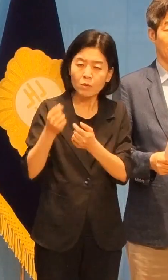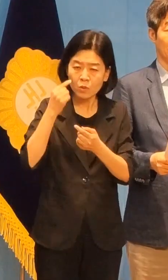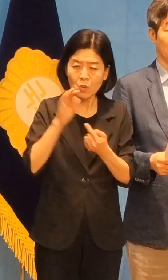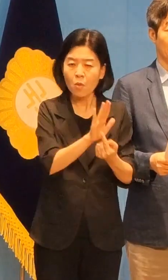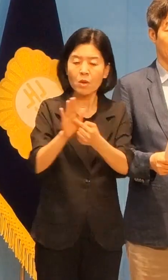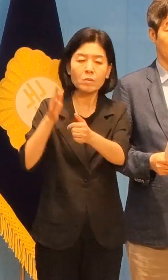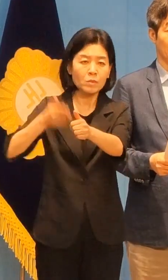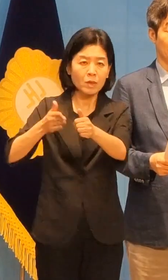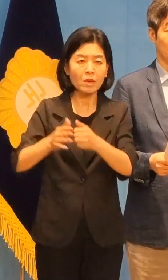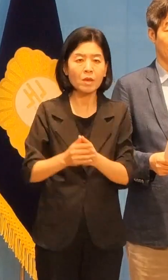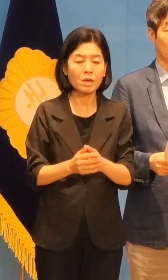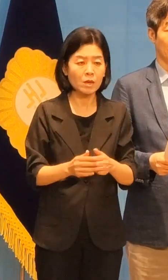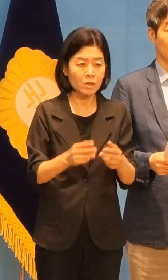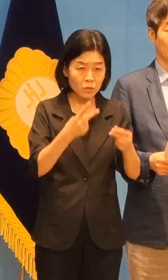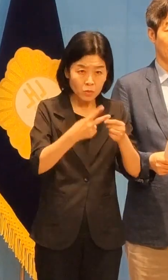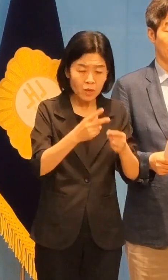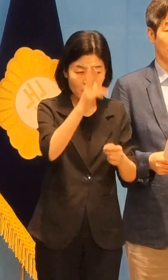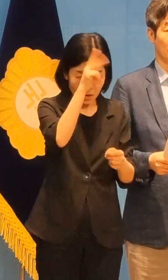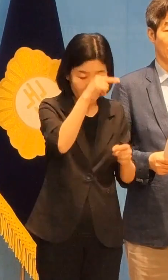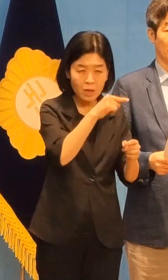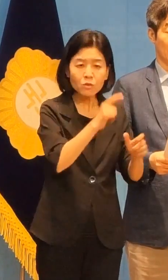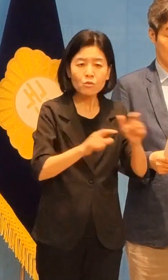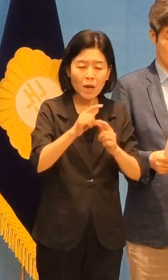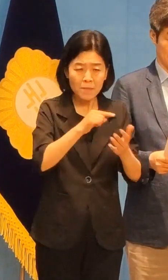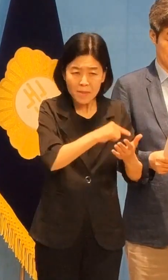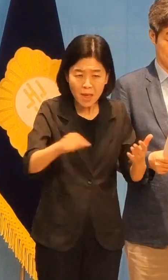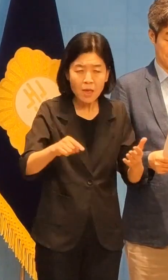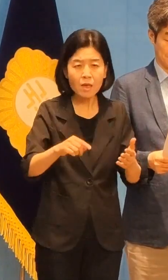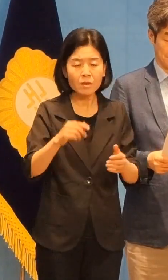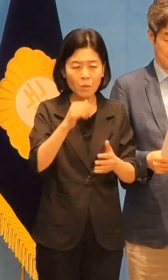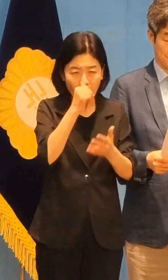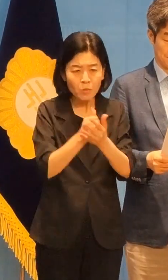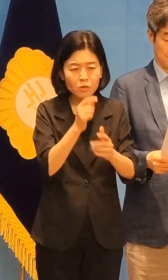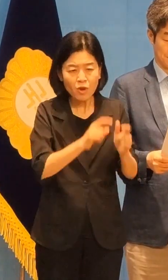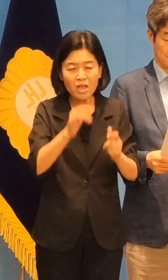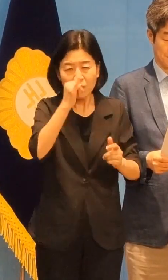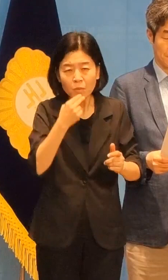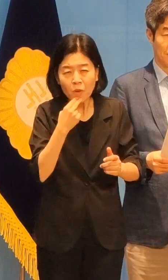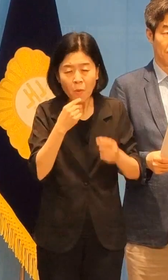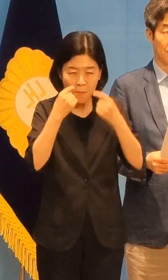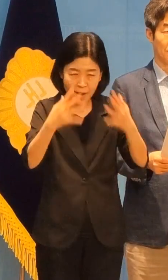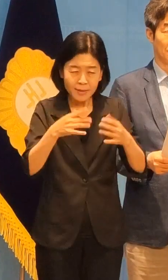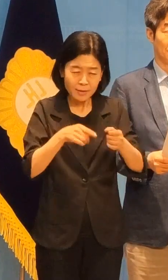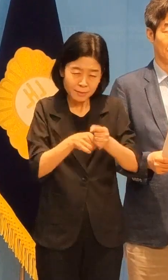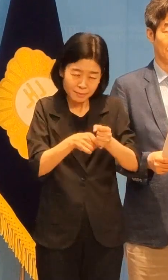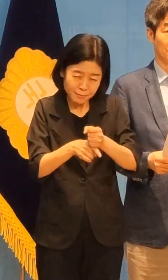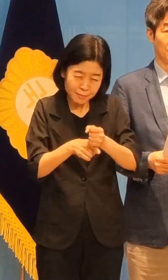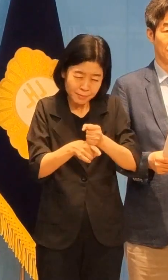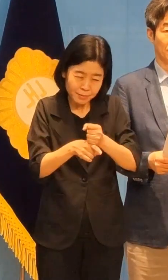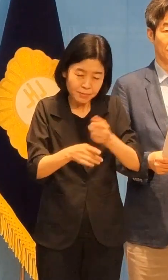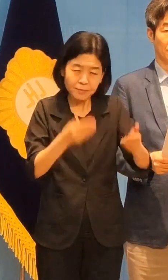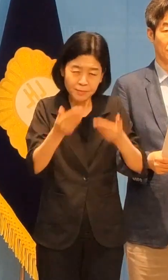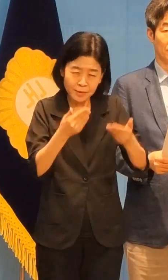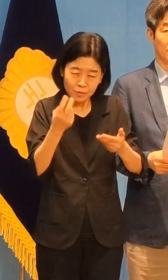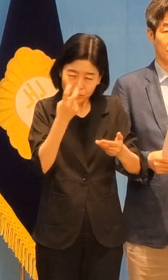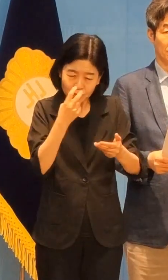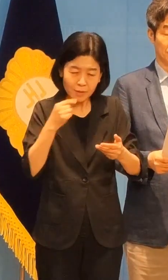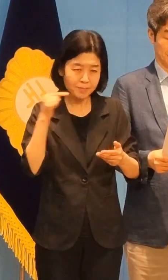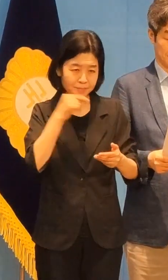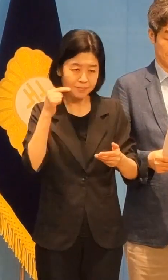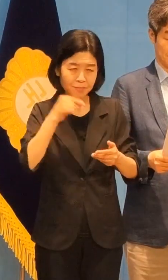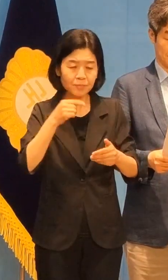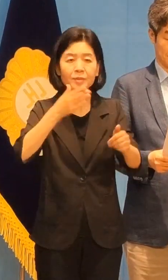둘째, 경찰은 추가 피해자와 추가 범죄 여부를 끝까지 규명하는 방향으로 철저히 수사하십시오.